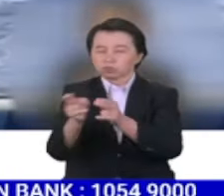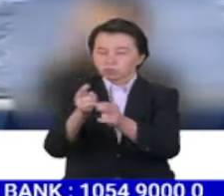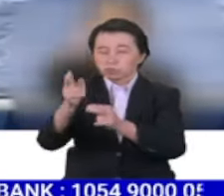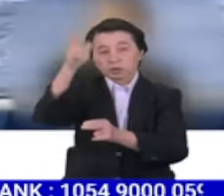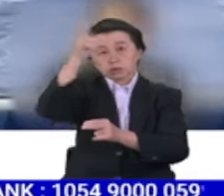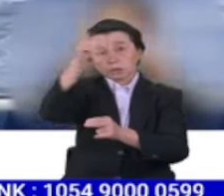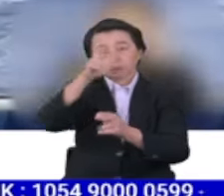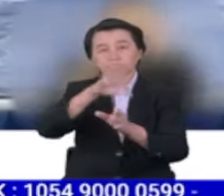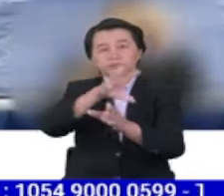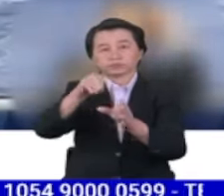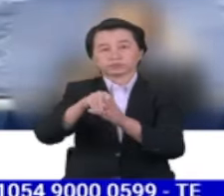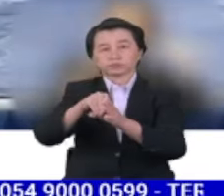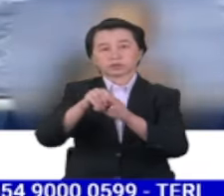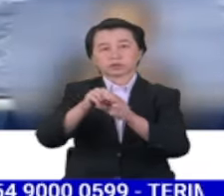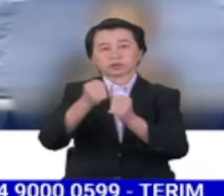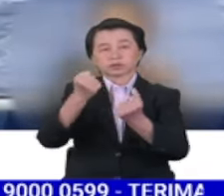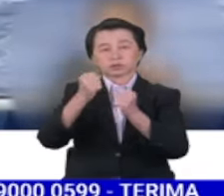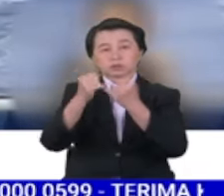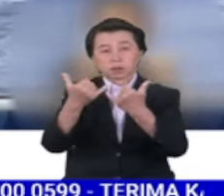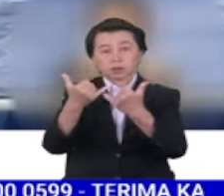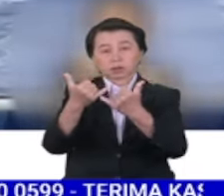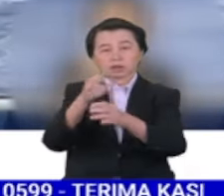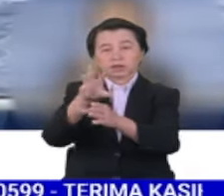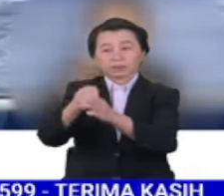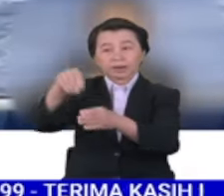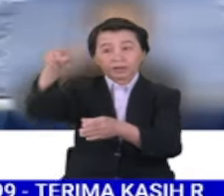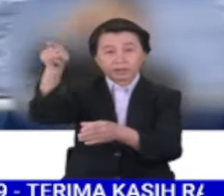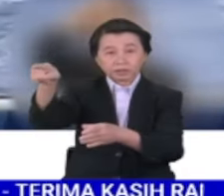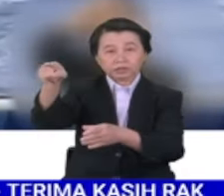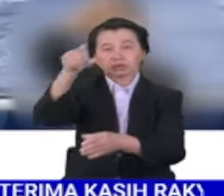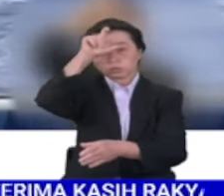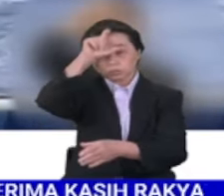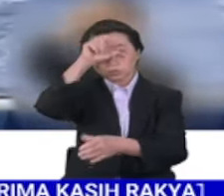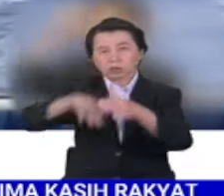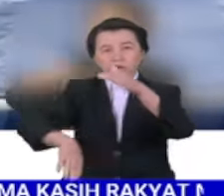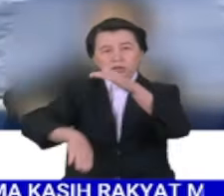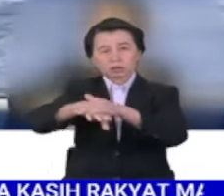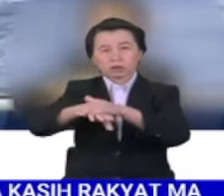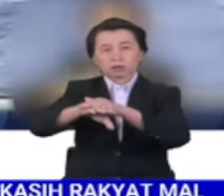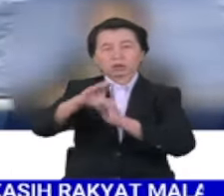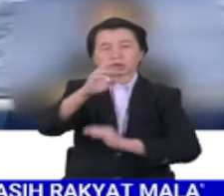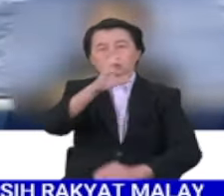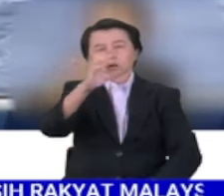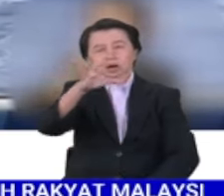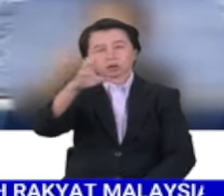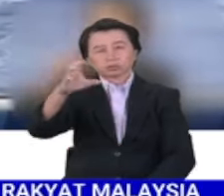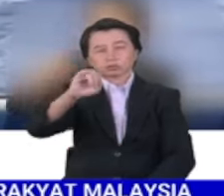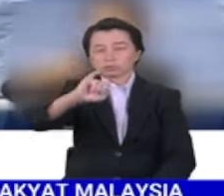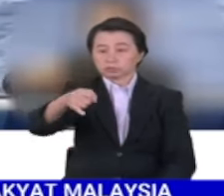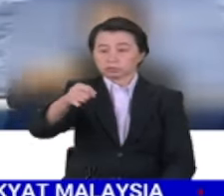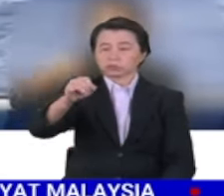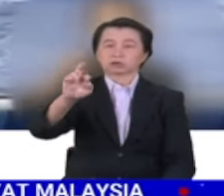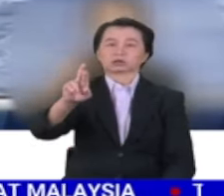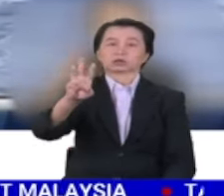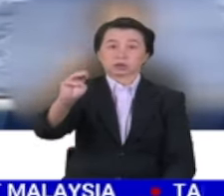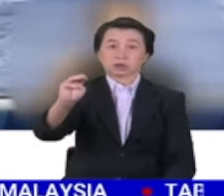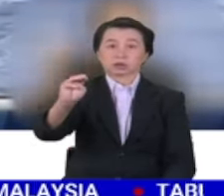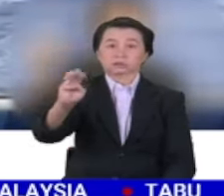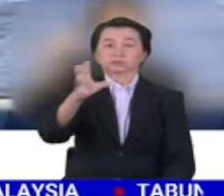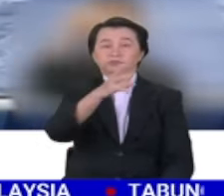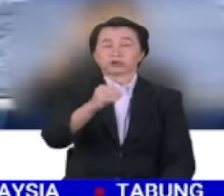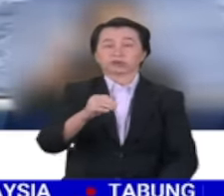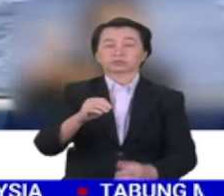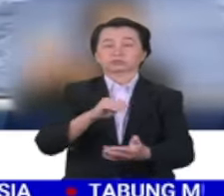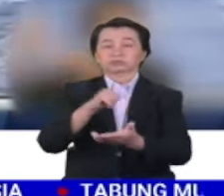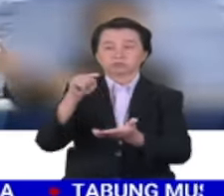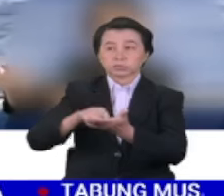termasuk kerajaan terlibat di Turki yang mencegah ratusan juta ringgit dan